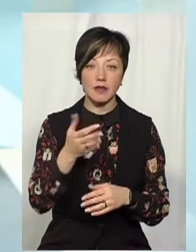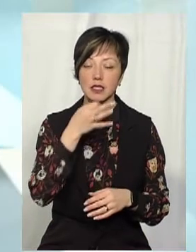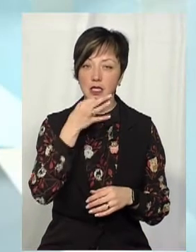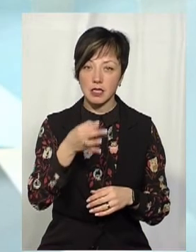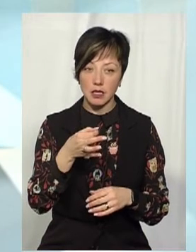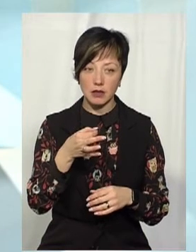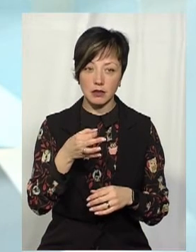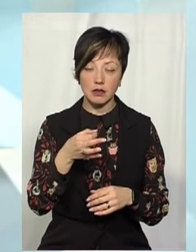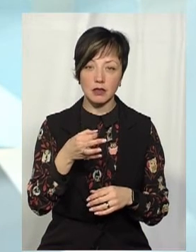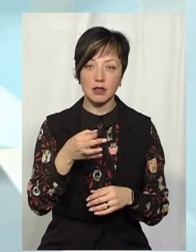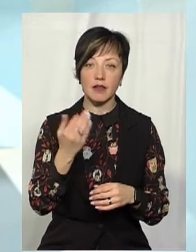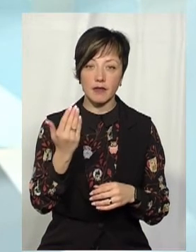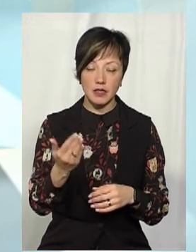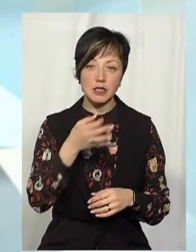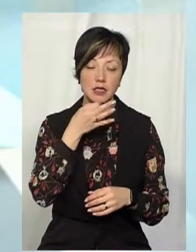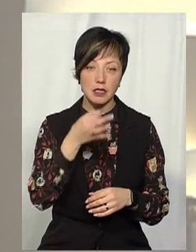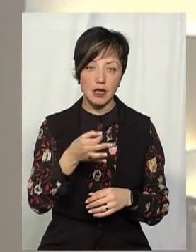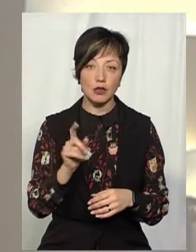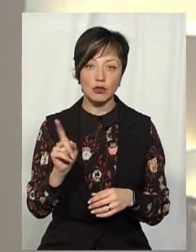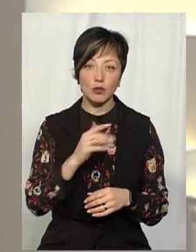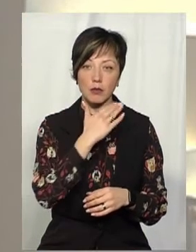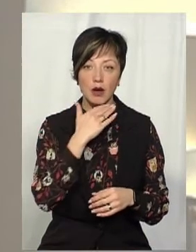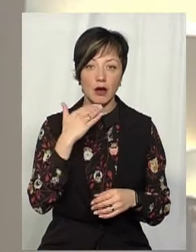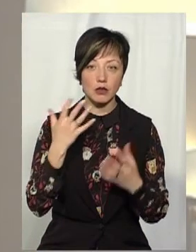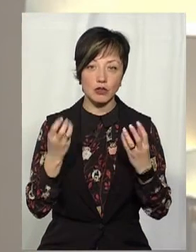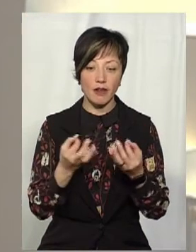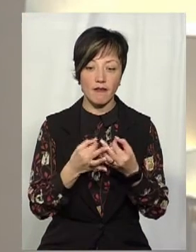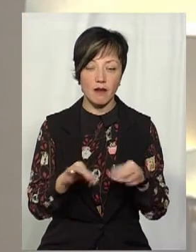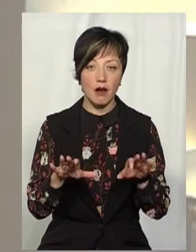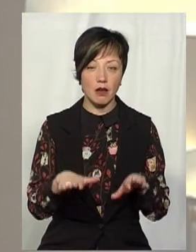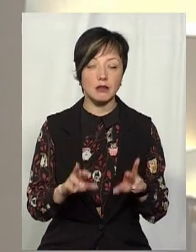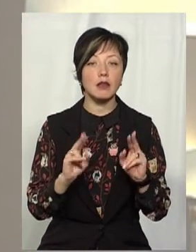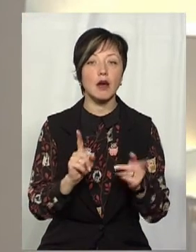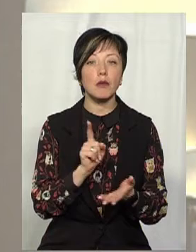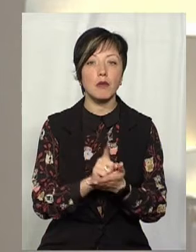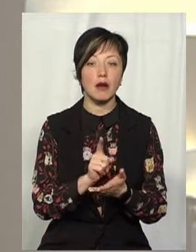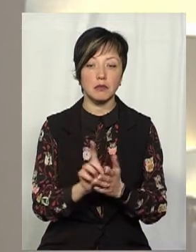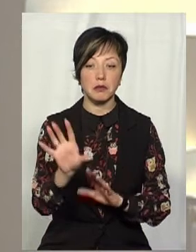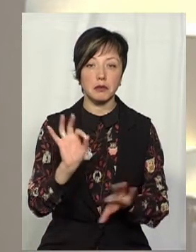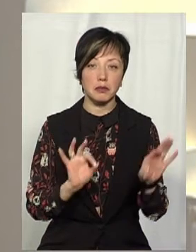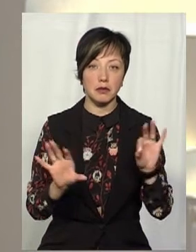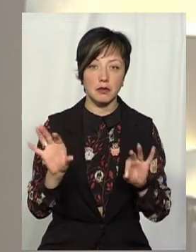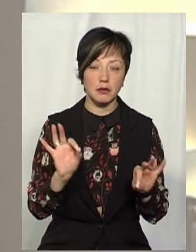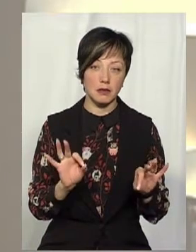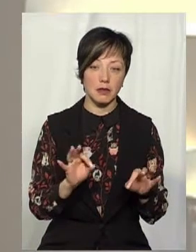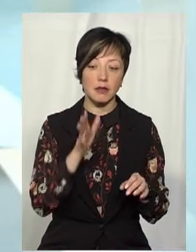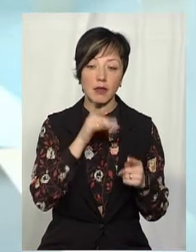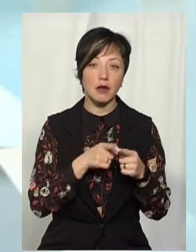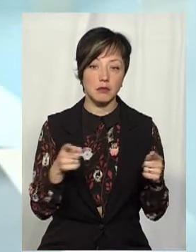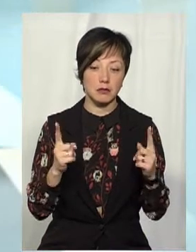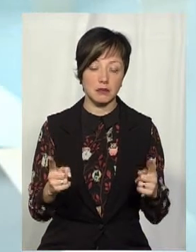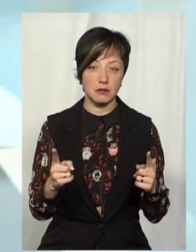4 поліцейських офіцерів громади. Ви теж сказали, що ну, досить багато ще є вакансій. Як маєте їх закривати? В які терміни?